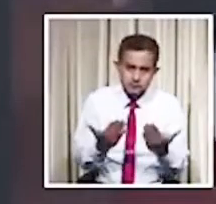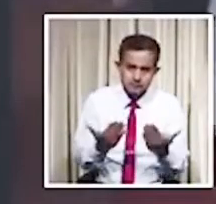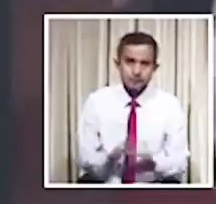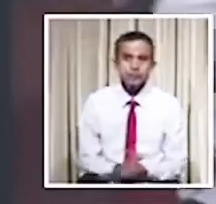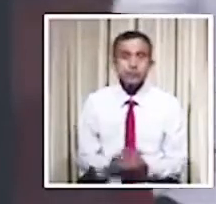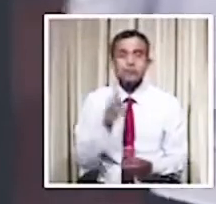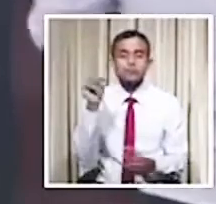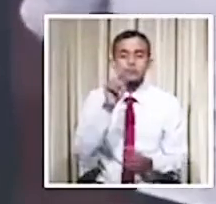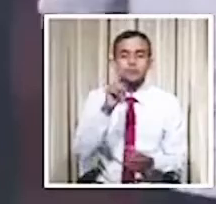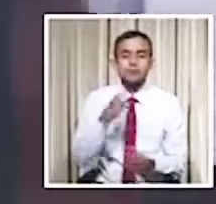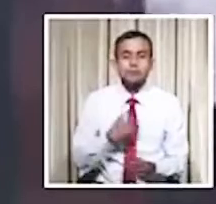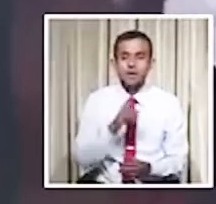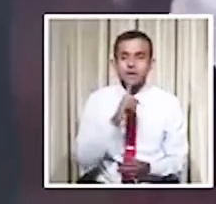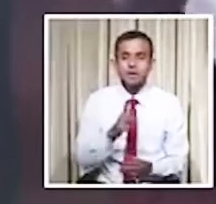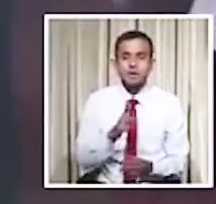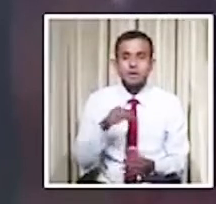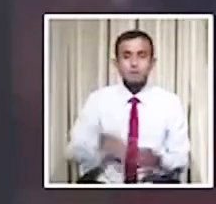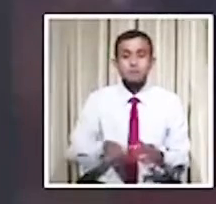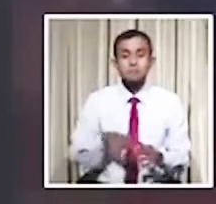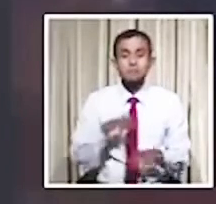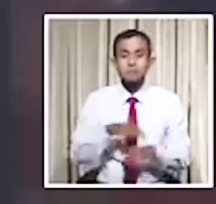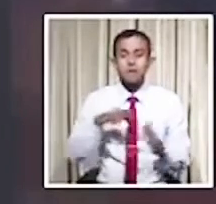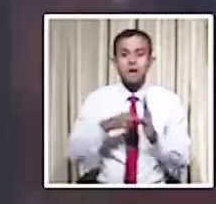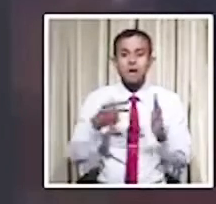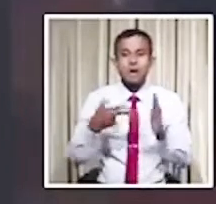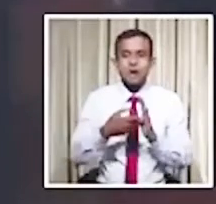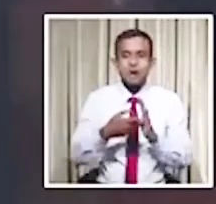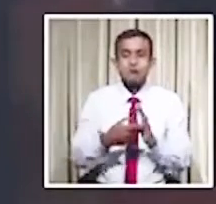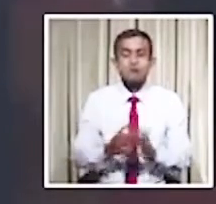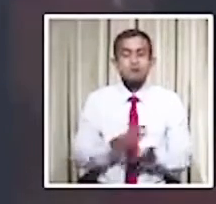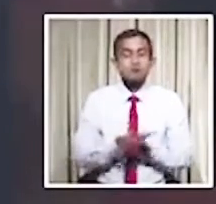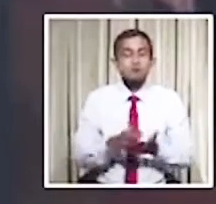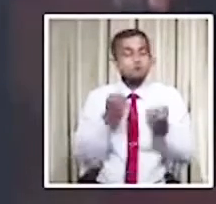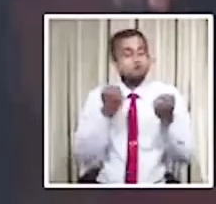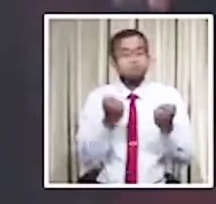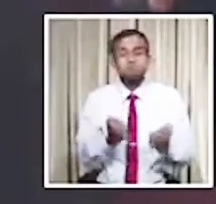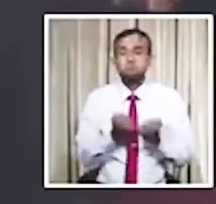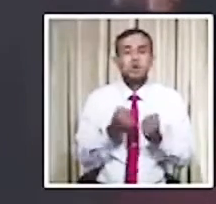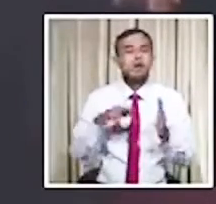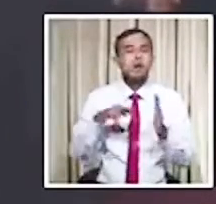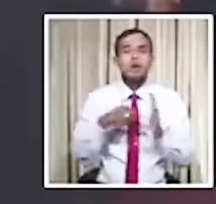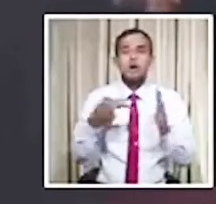தெரிவித்துள்ளார். நேற்றைய நாடாளுமன்ற அமர்வில் கலந்து கொண்டு உரையாற்றும் போதே அவர் இவ்வாறு தெரிவித்தார்.